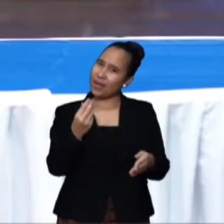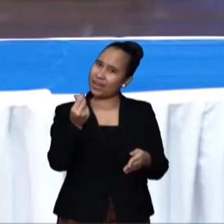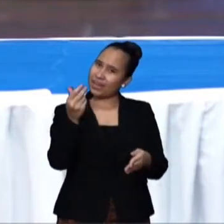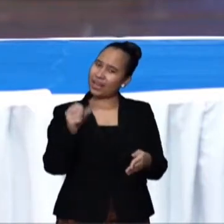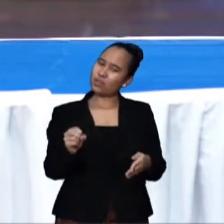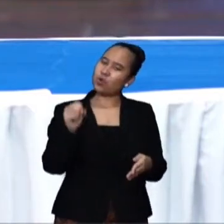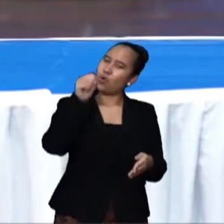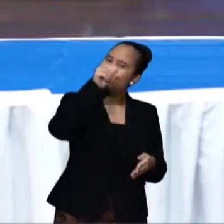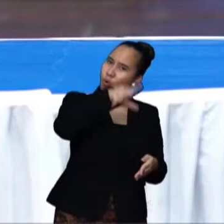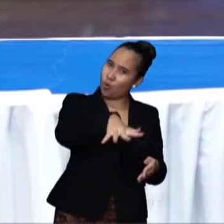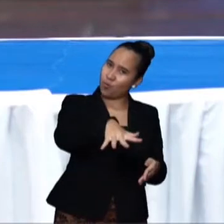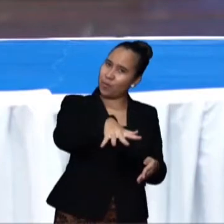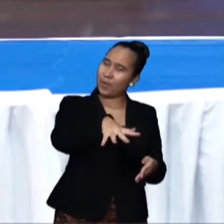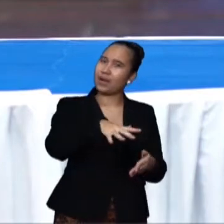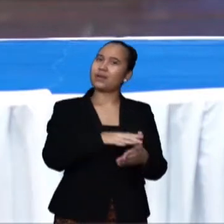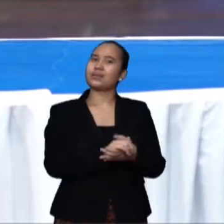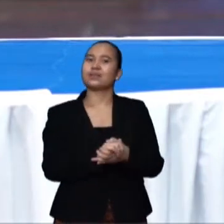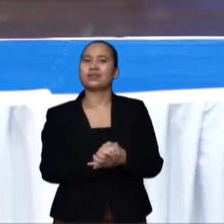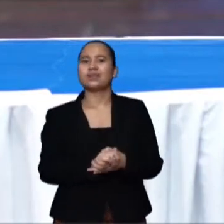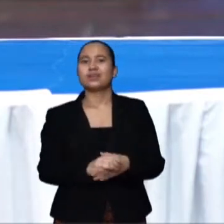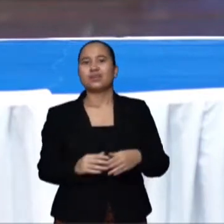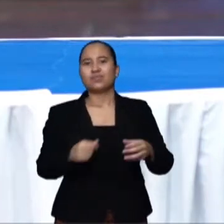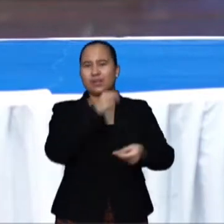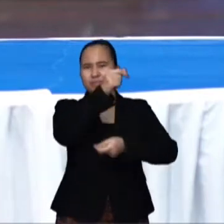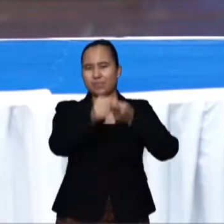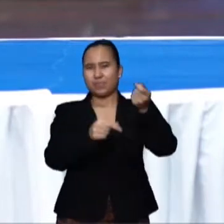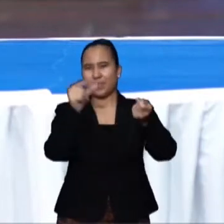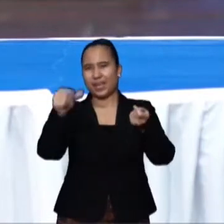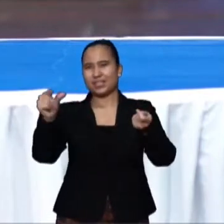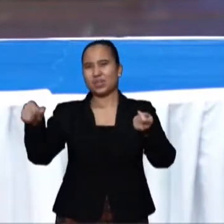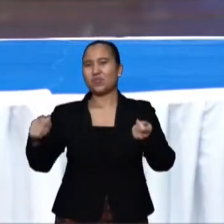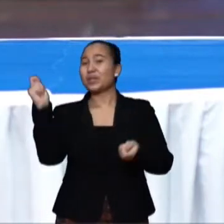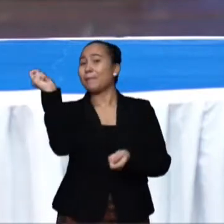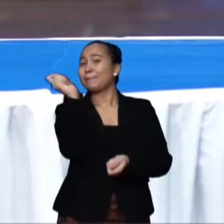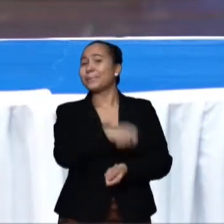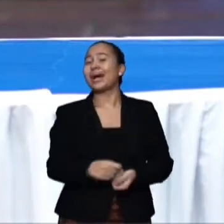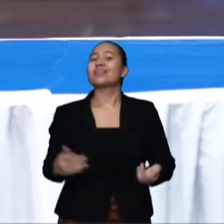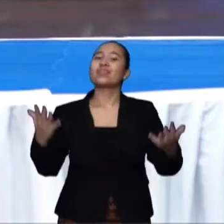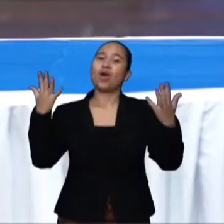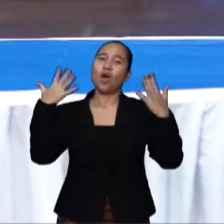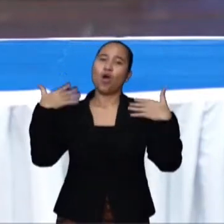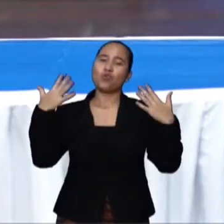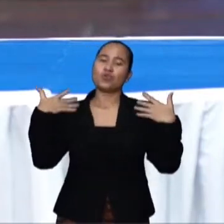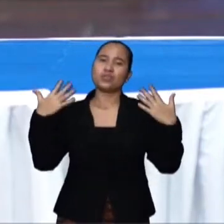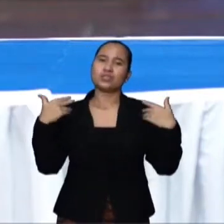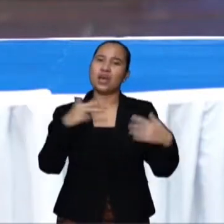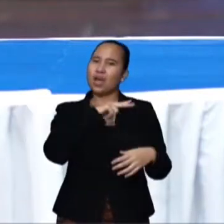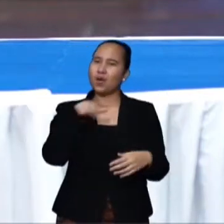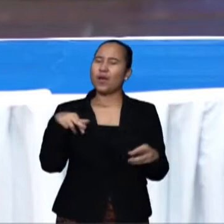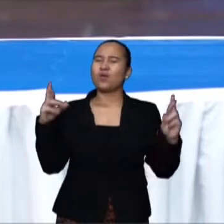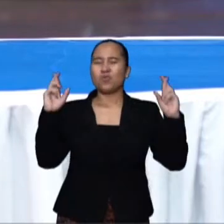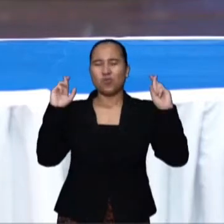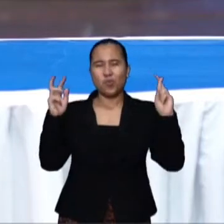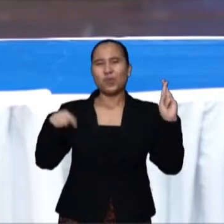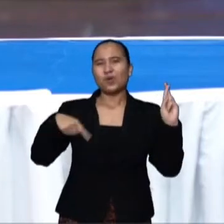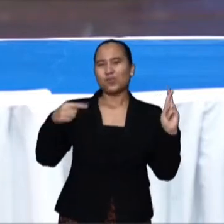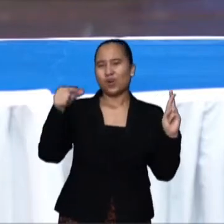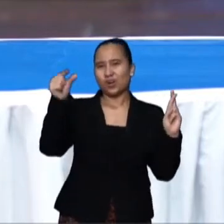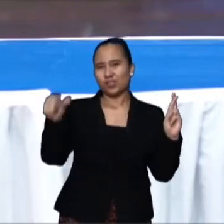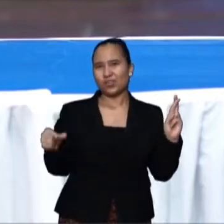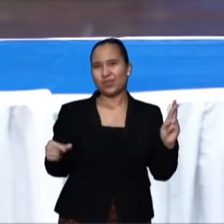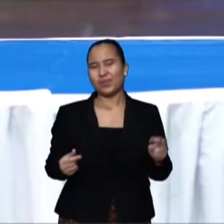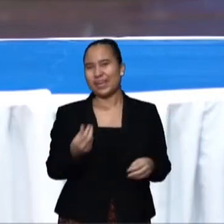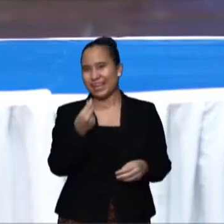deze week doen naar de verpleegkundigen en anderen over de maand augustus. En dan krijgen we hopelijk volgende week weer een kleine